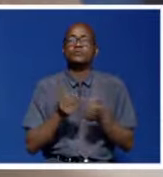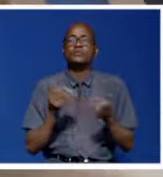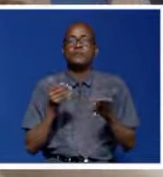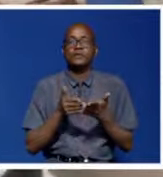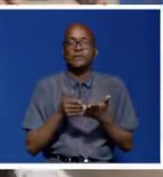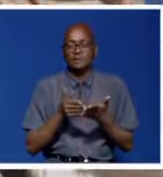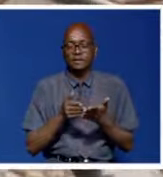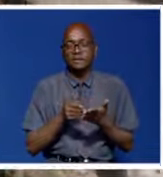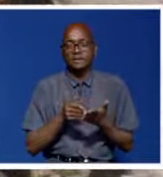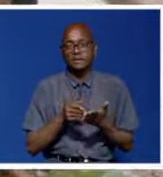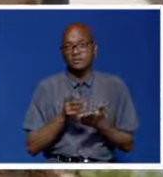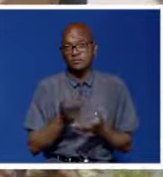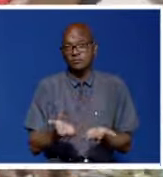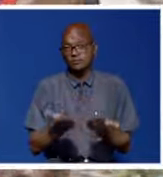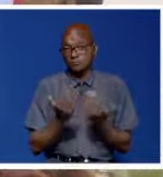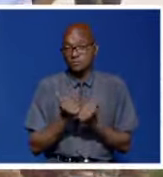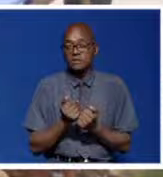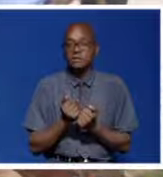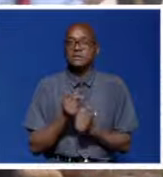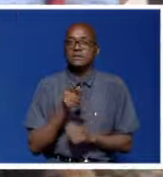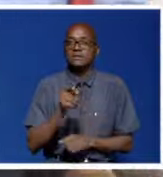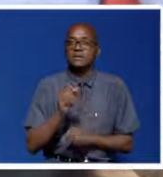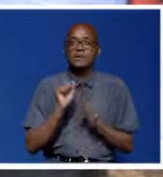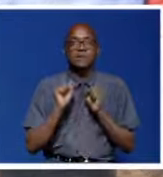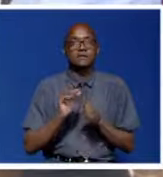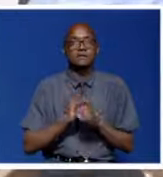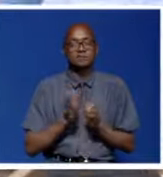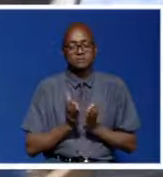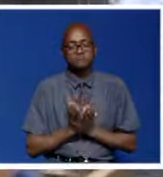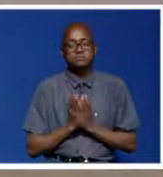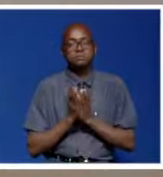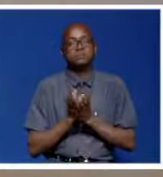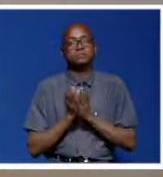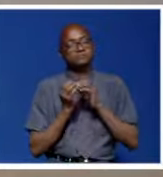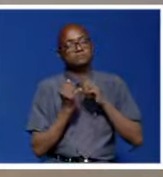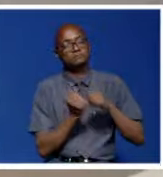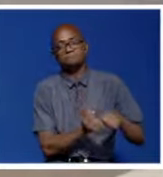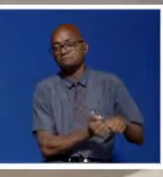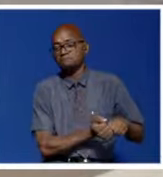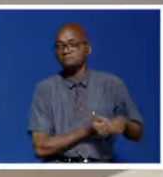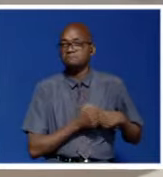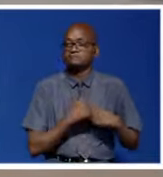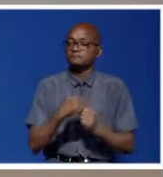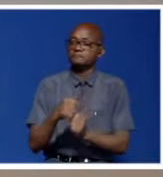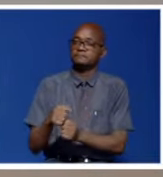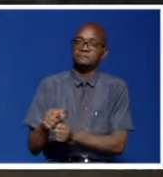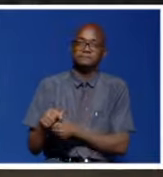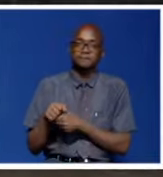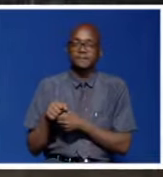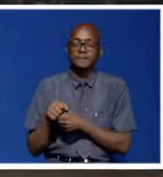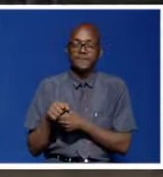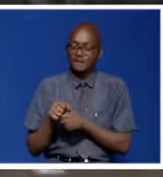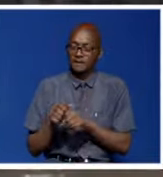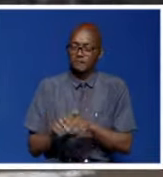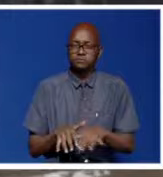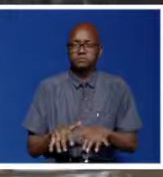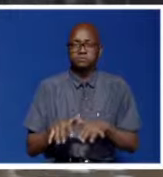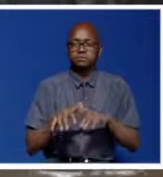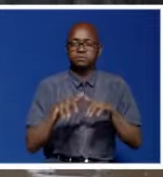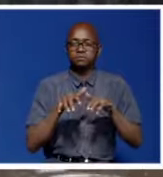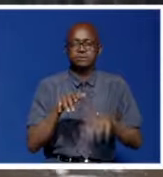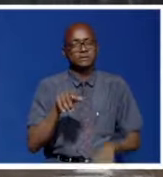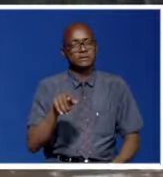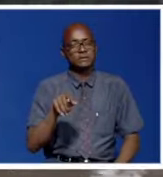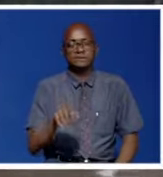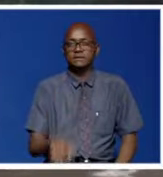pekee kinachoweza kukufanya uyafikie ni kwa kutumia boti na mitumbwi iliyopo. Uwepo wa mafuriko hayo umekuwa